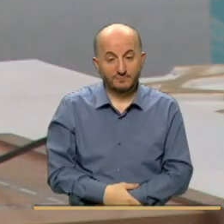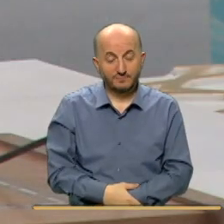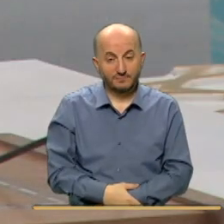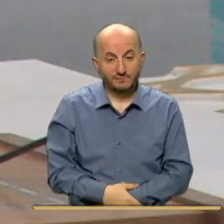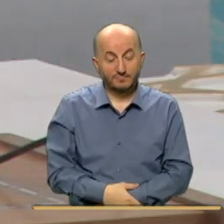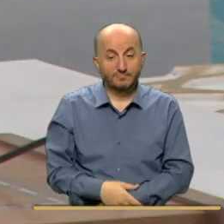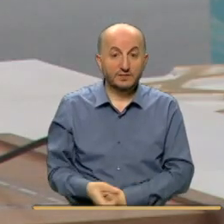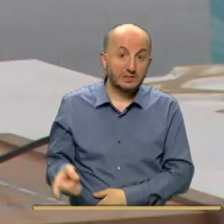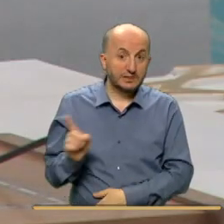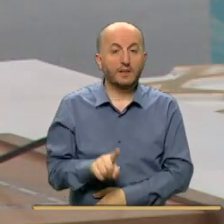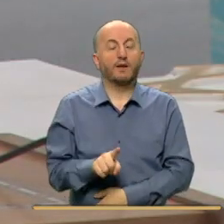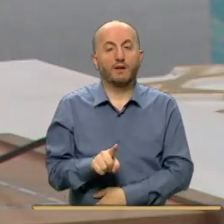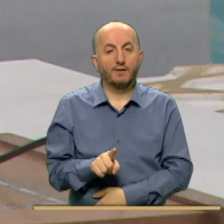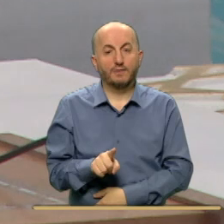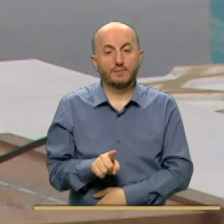Yine